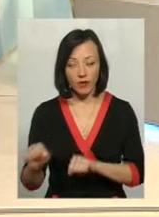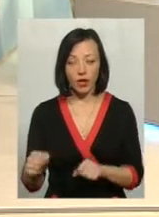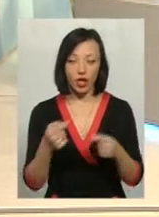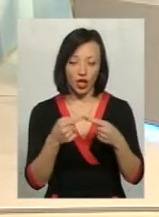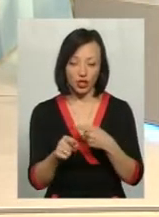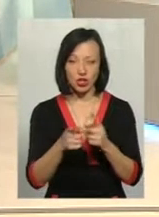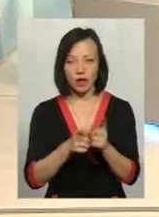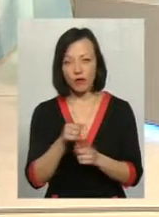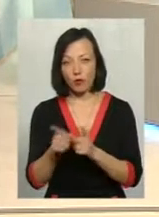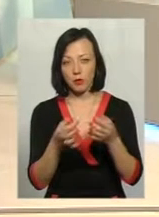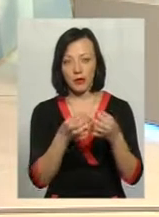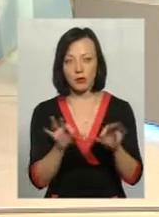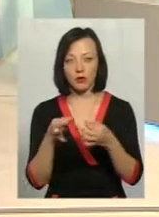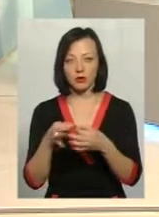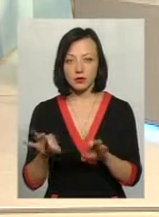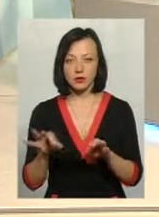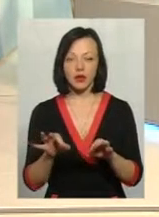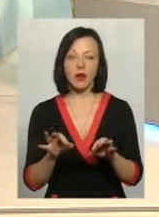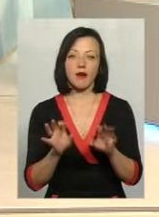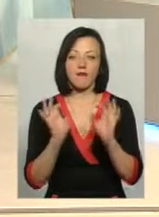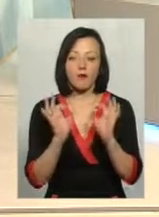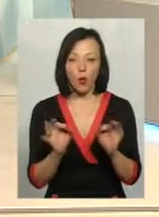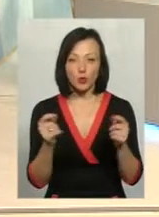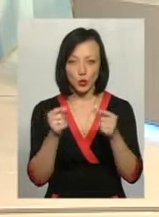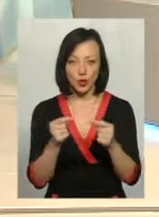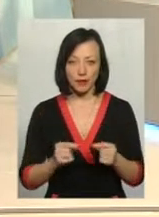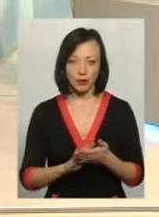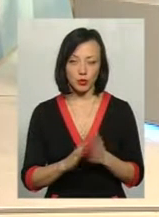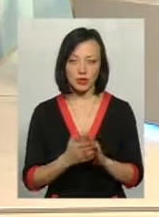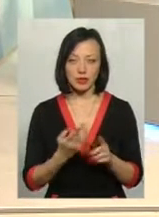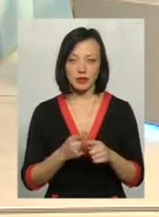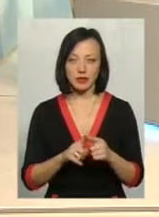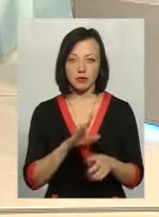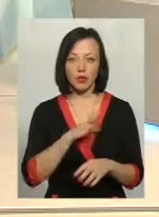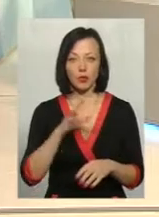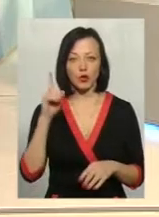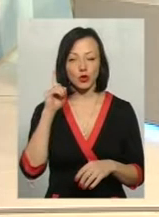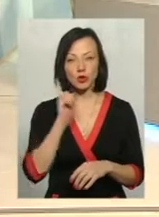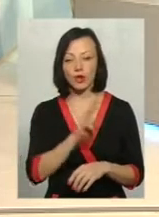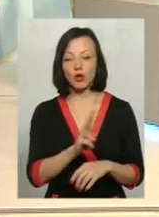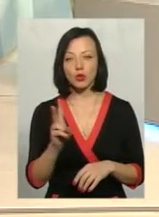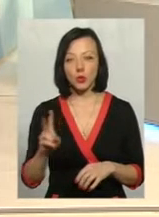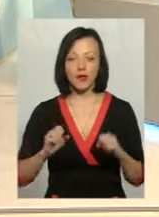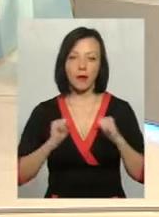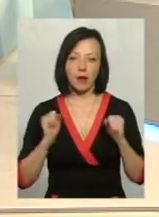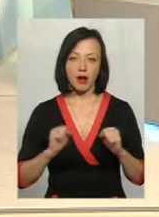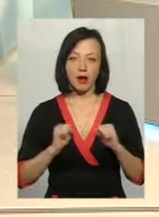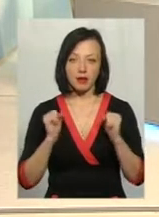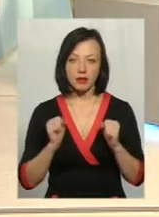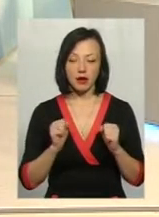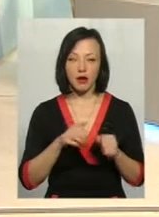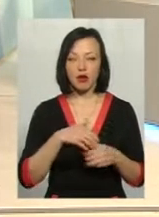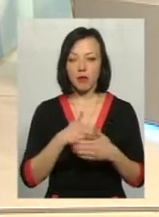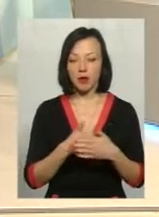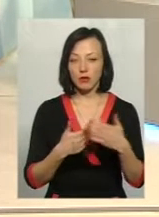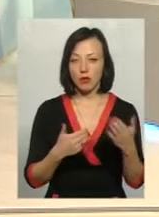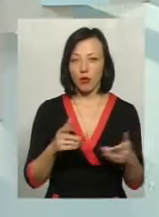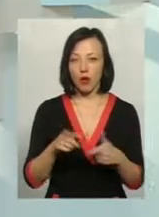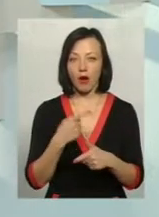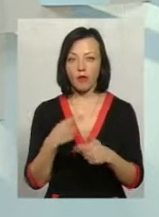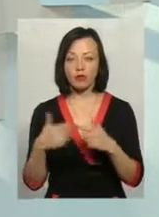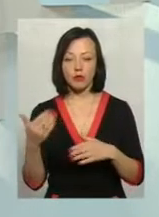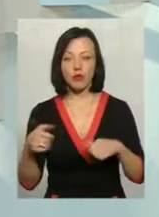інших реформ демократизації, в конструктивні позиції, і щоб ці позиції були почуті тими, хто намагається з громадського боку або з